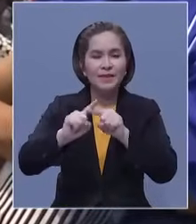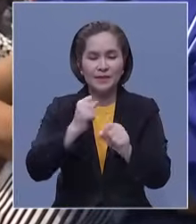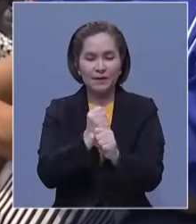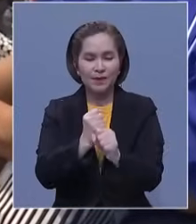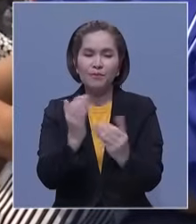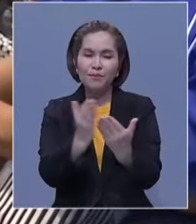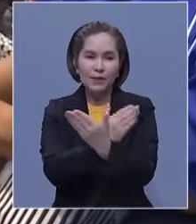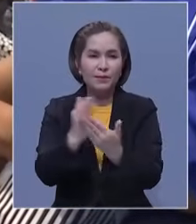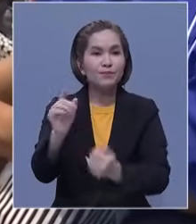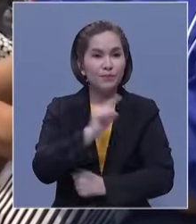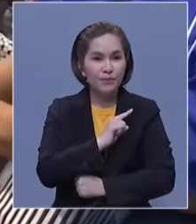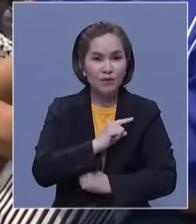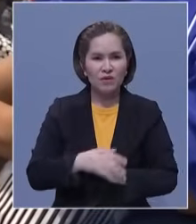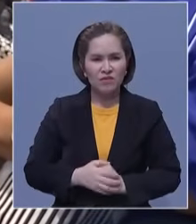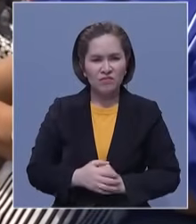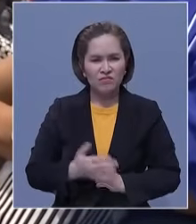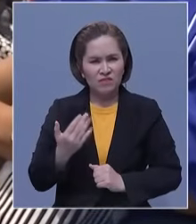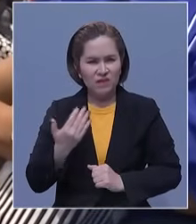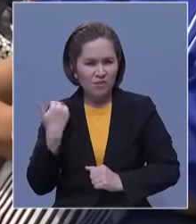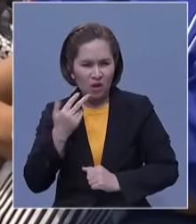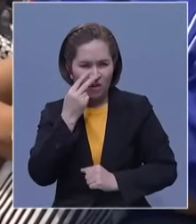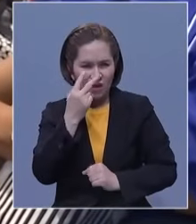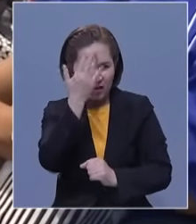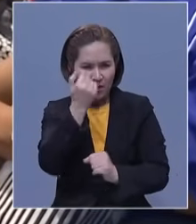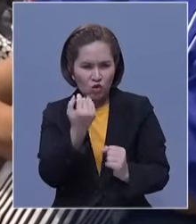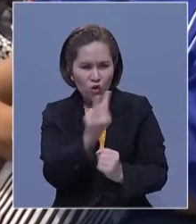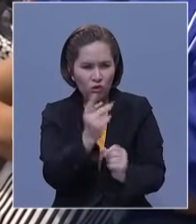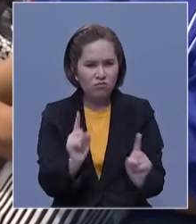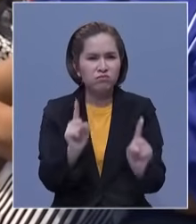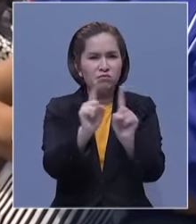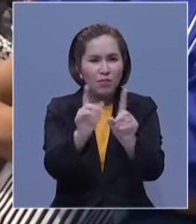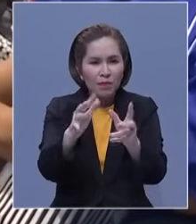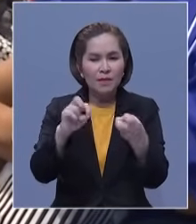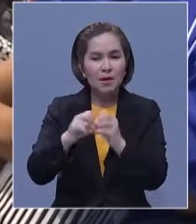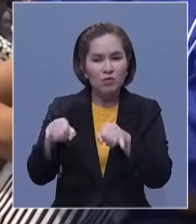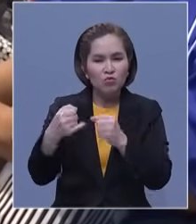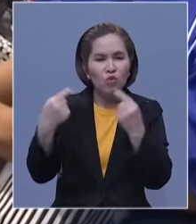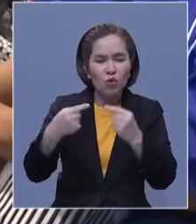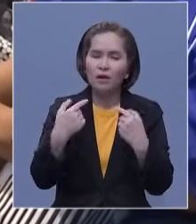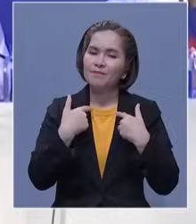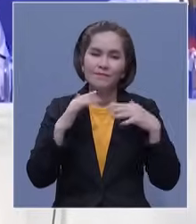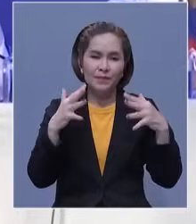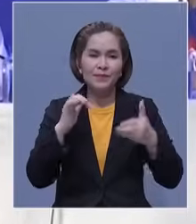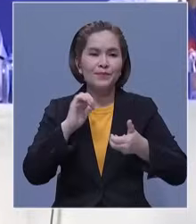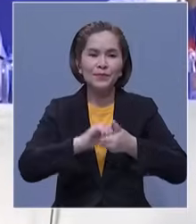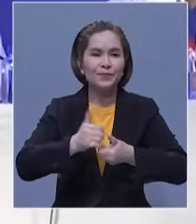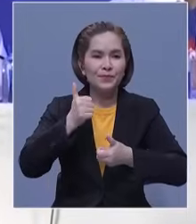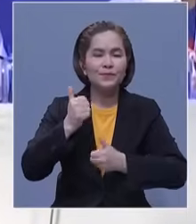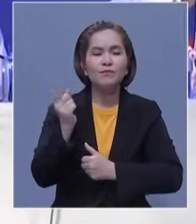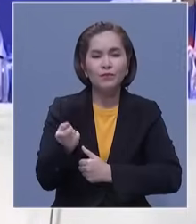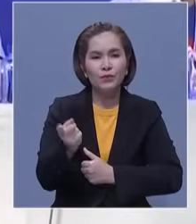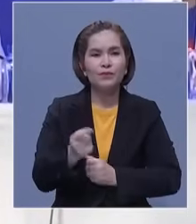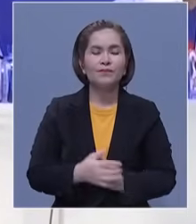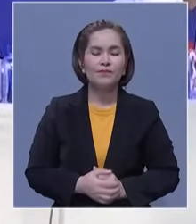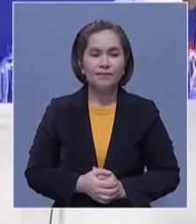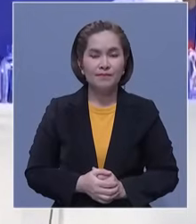การที่ไม่ได้เห็นภาพว่ามีภารกิจร่วมกันไม่ได้แปลว่ามีรอยร้าวนะคะย ื นยันว่ายังรักกันแน่นเหมือน